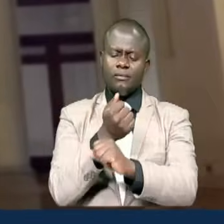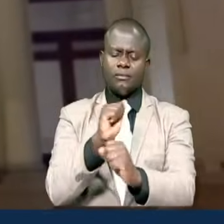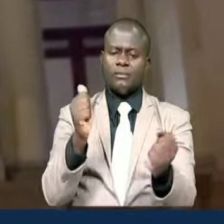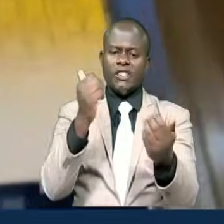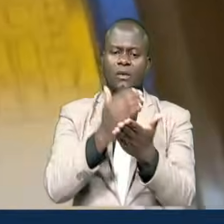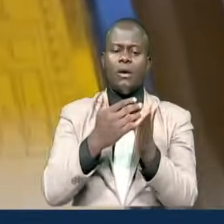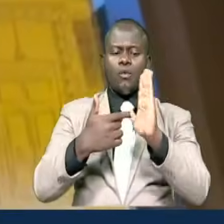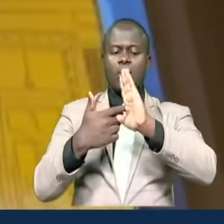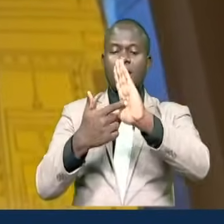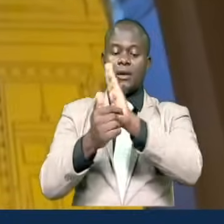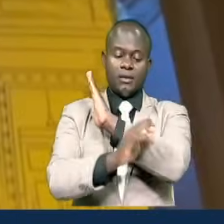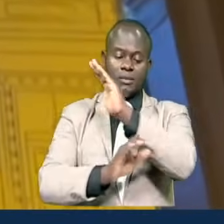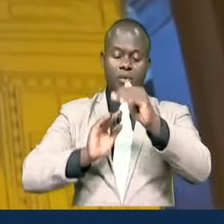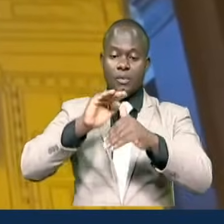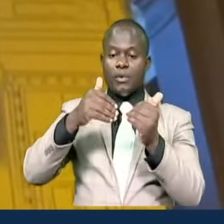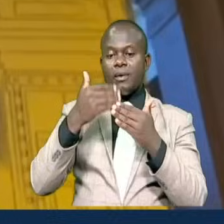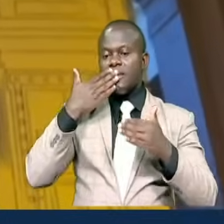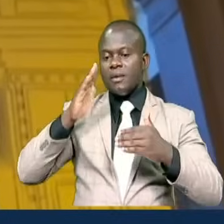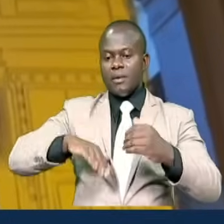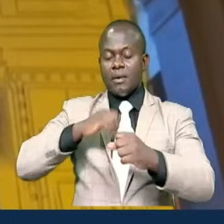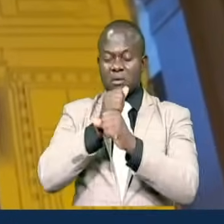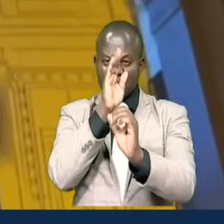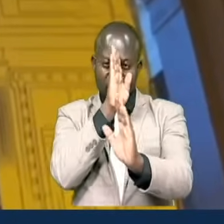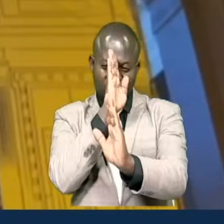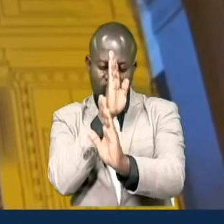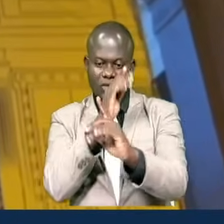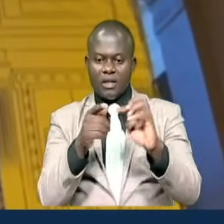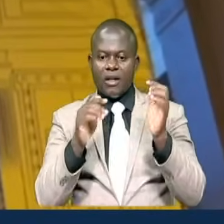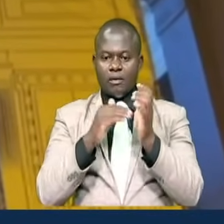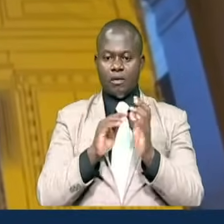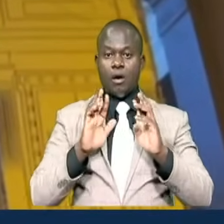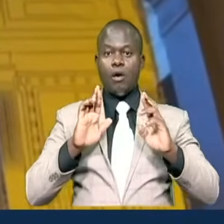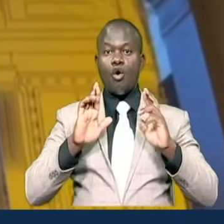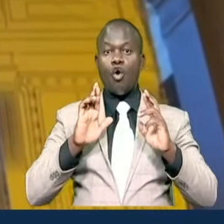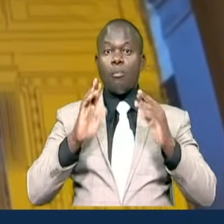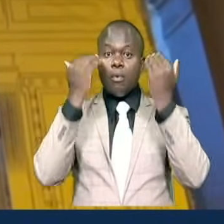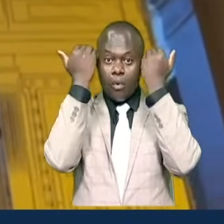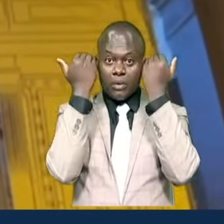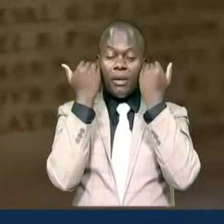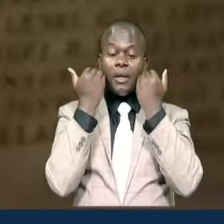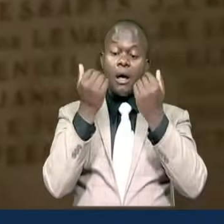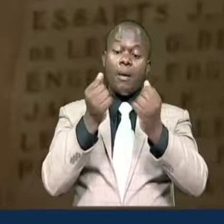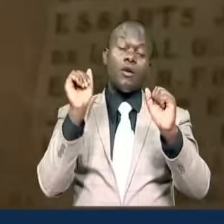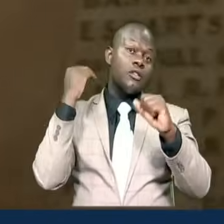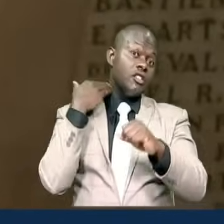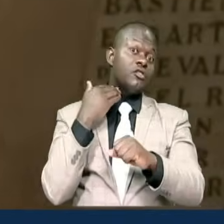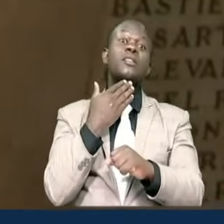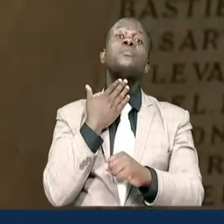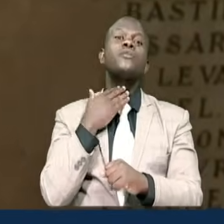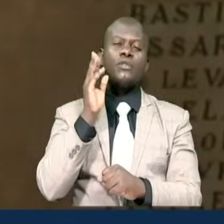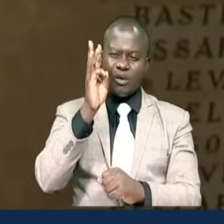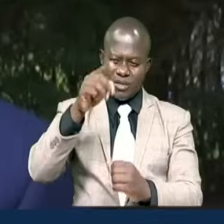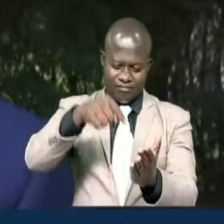kugaragariza amahanga ibibi byakozwe n'abakihishahisha, kandi ngo hari icyizere ko ubutabera abarokotse jenoside bifuza